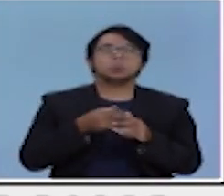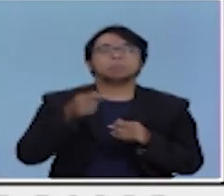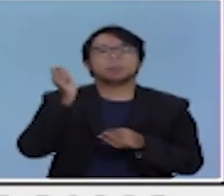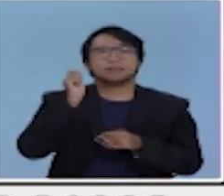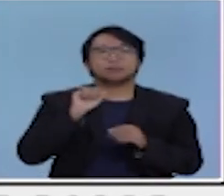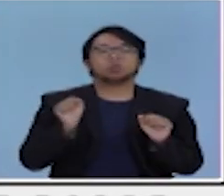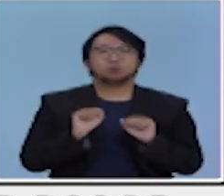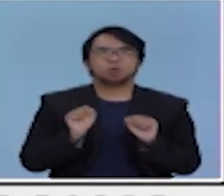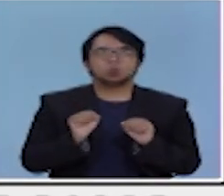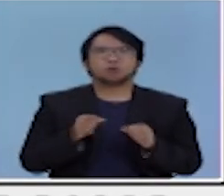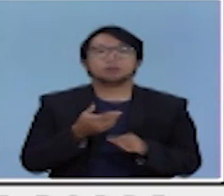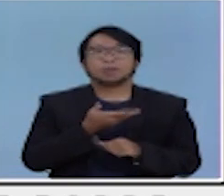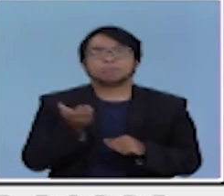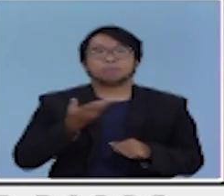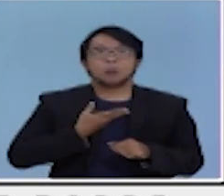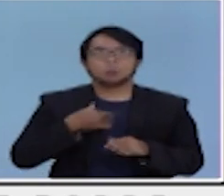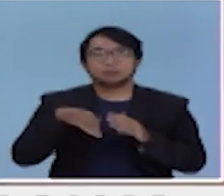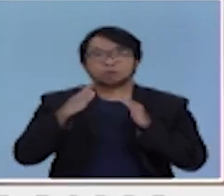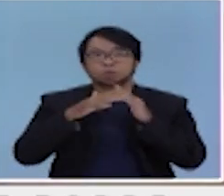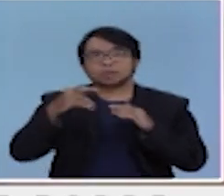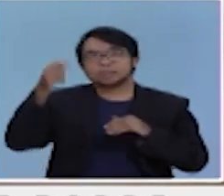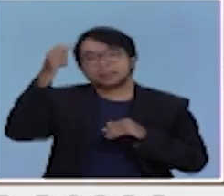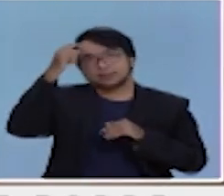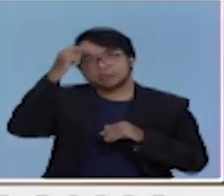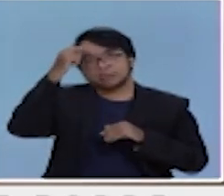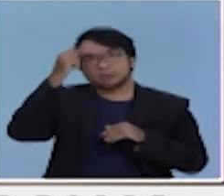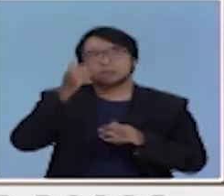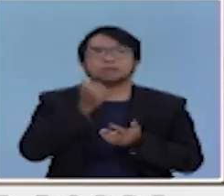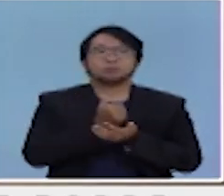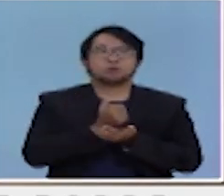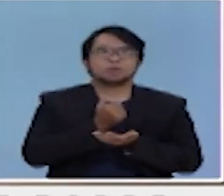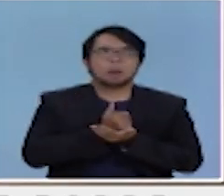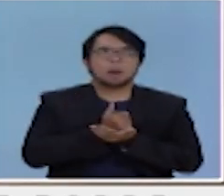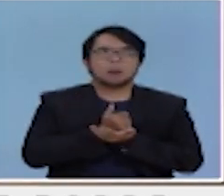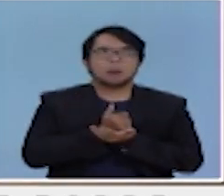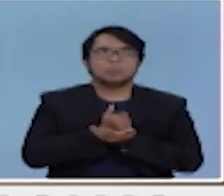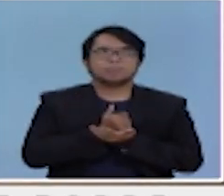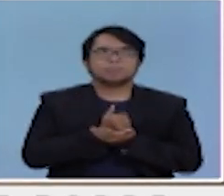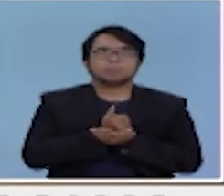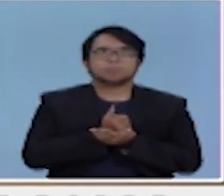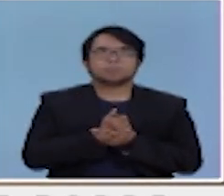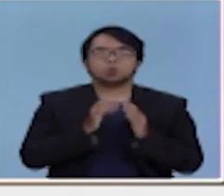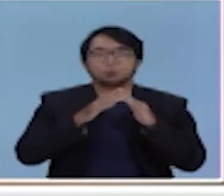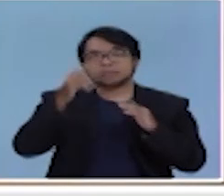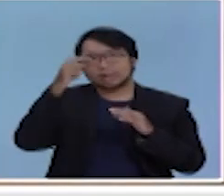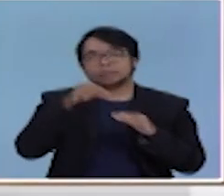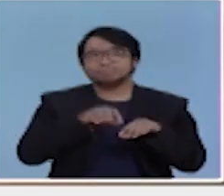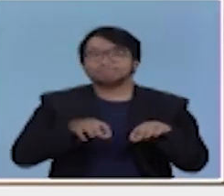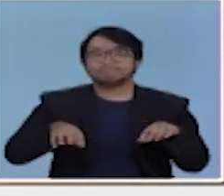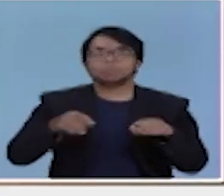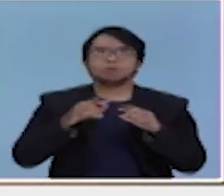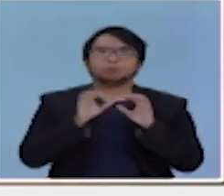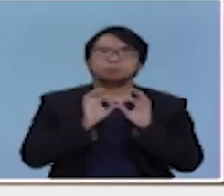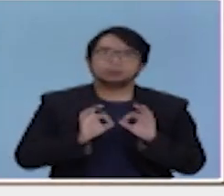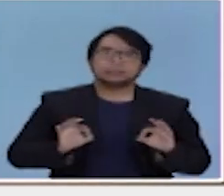sakit sebenarnya Kalau setahu aku ya semua rumah sakit itu sudah sangat mencanangkan kebersihan di masa panen kopi centhini